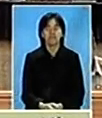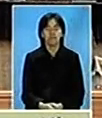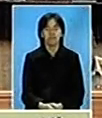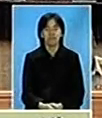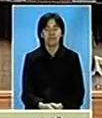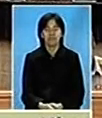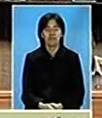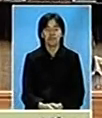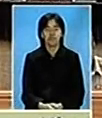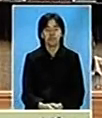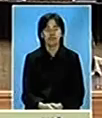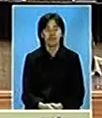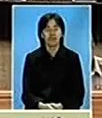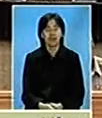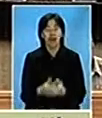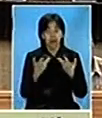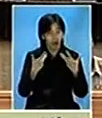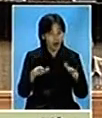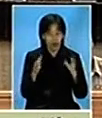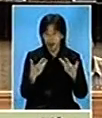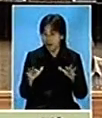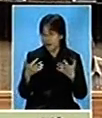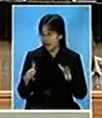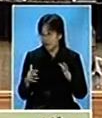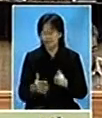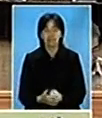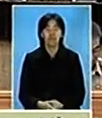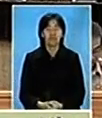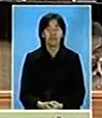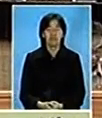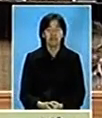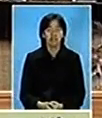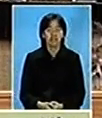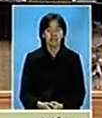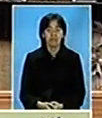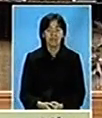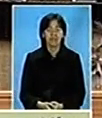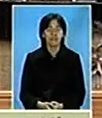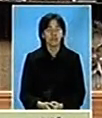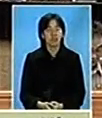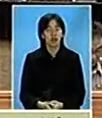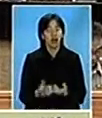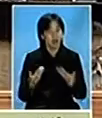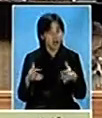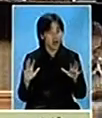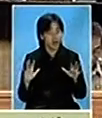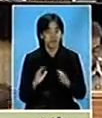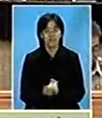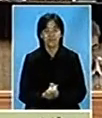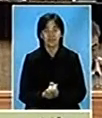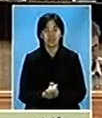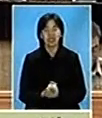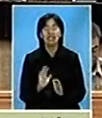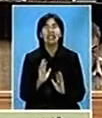ครับเรียบร้อยนะครับครับผมจะไปช้าๆ